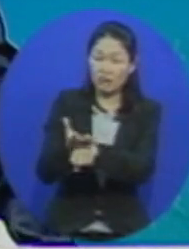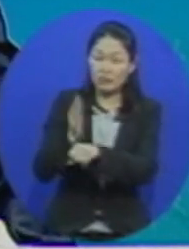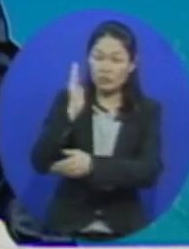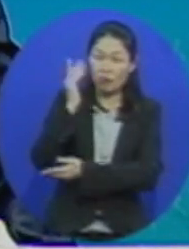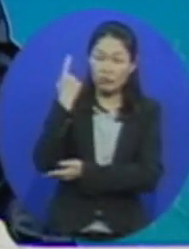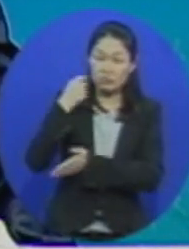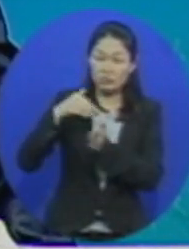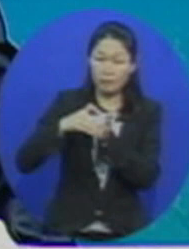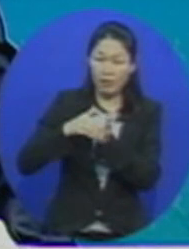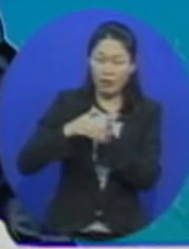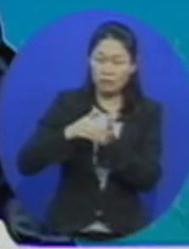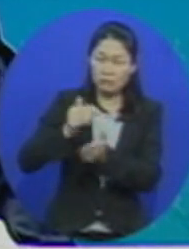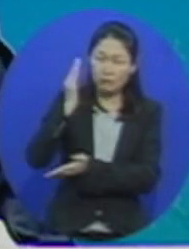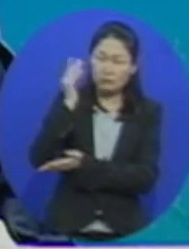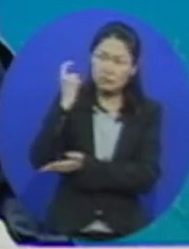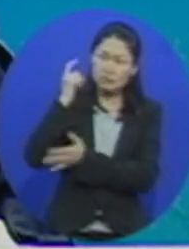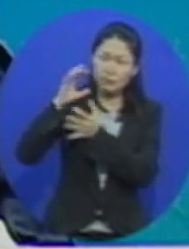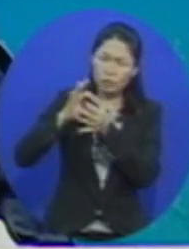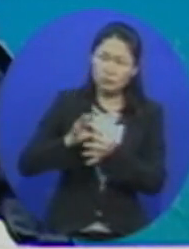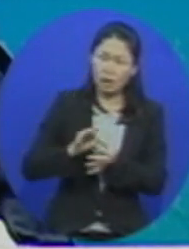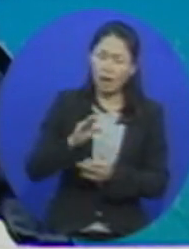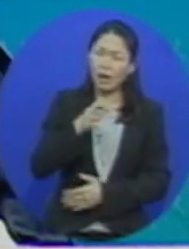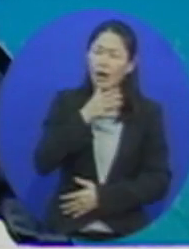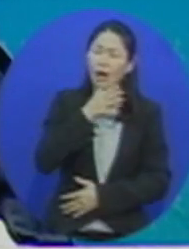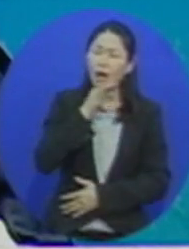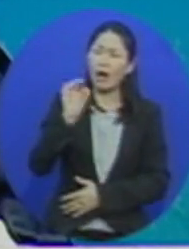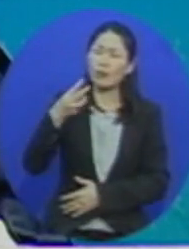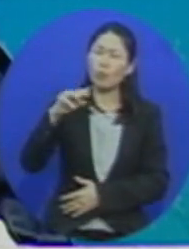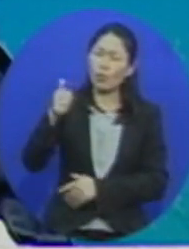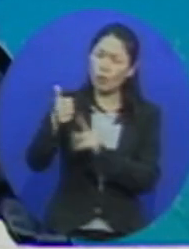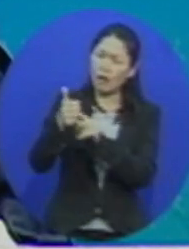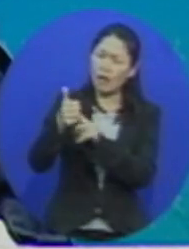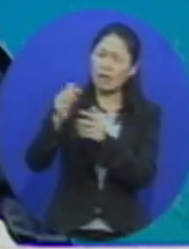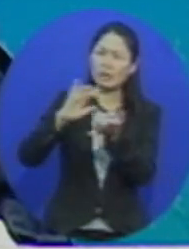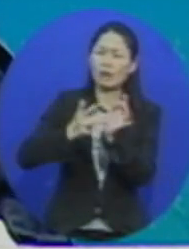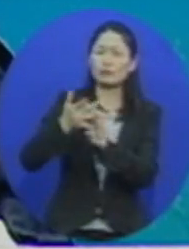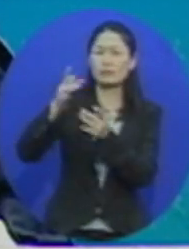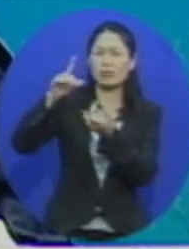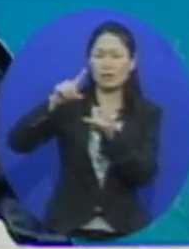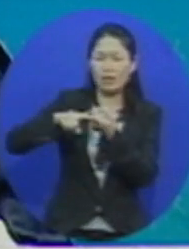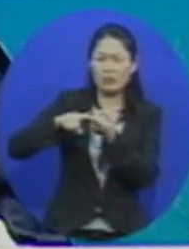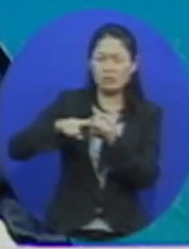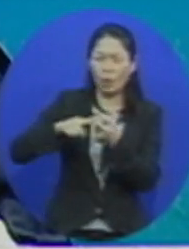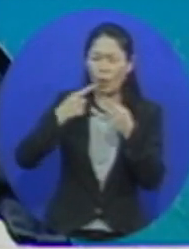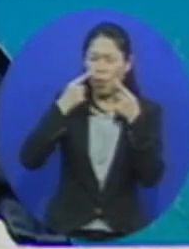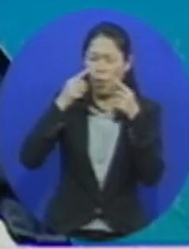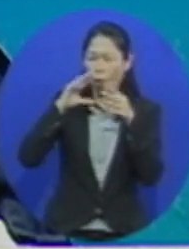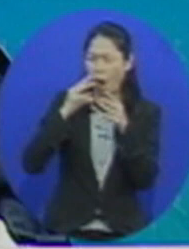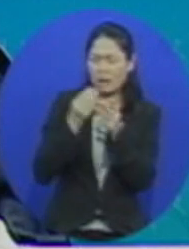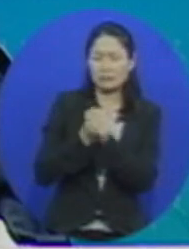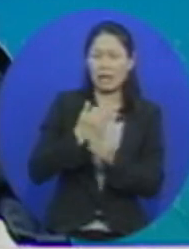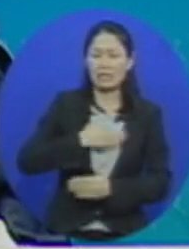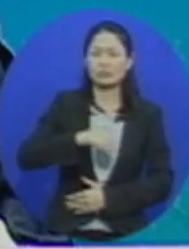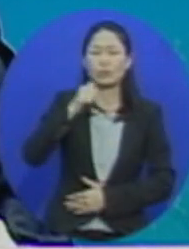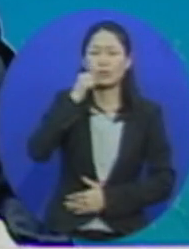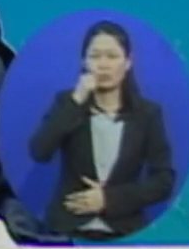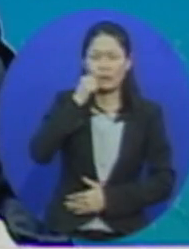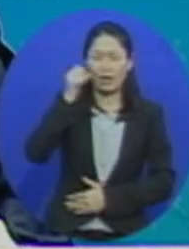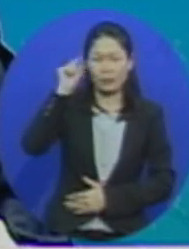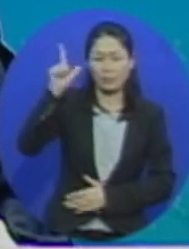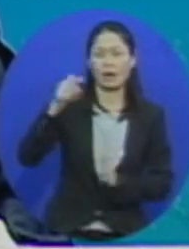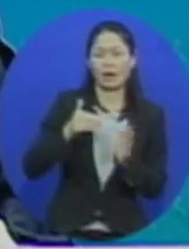설교를 들으면서 아 블록 아 예수님에 대해서 아직 완전히 알고 있지 못하거나 하는 것을